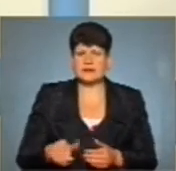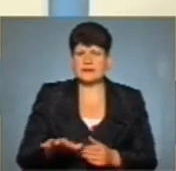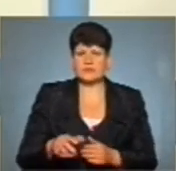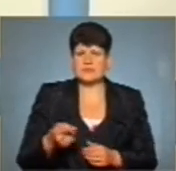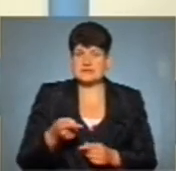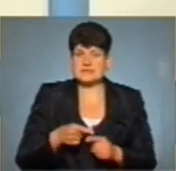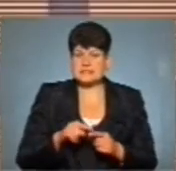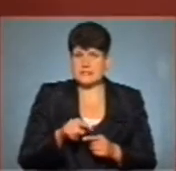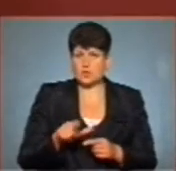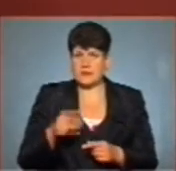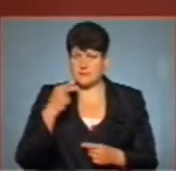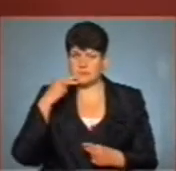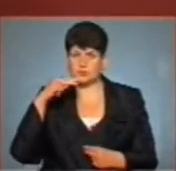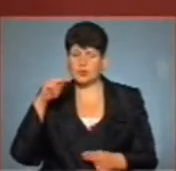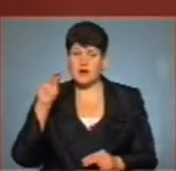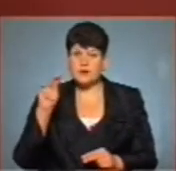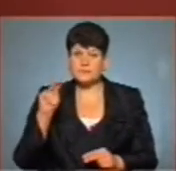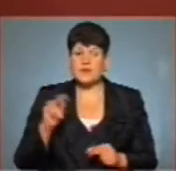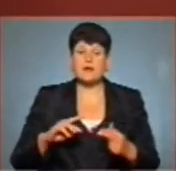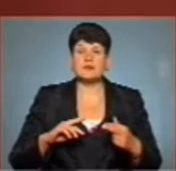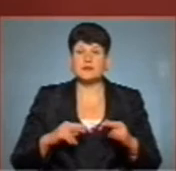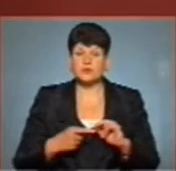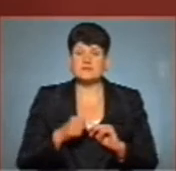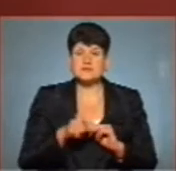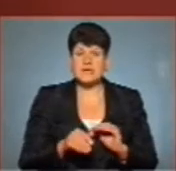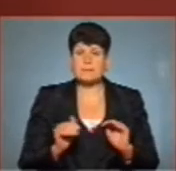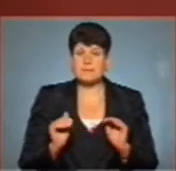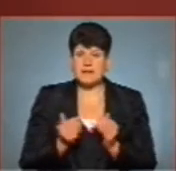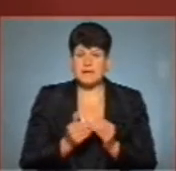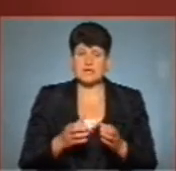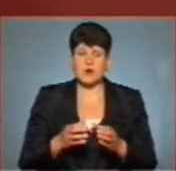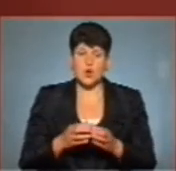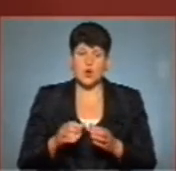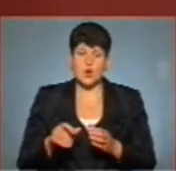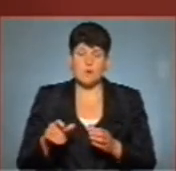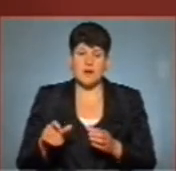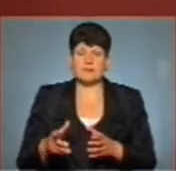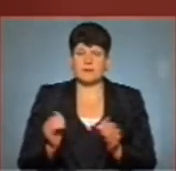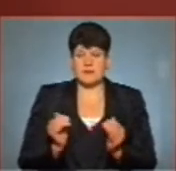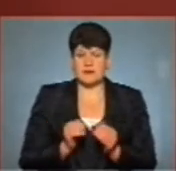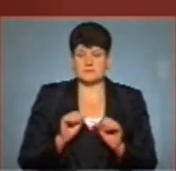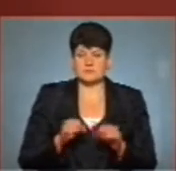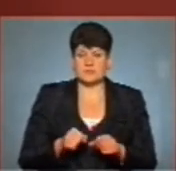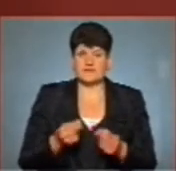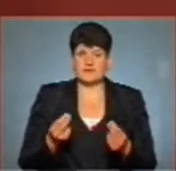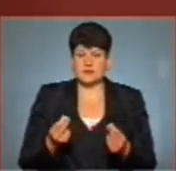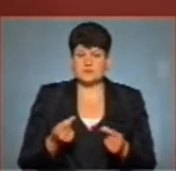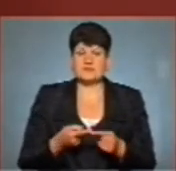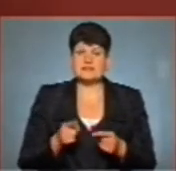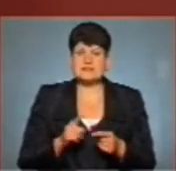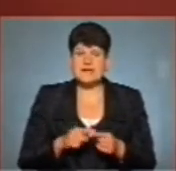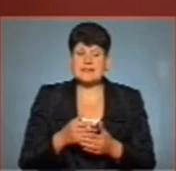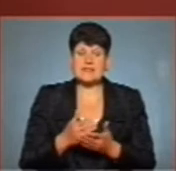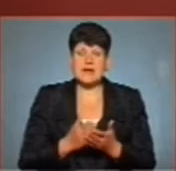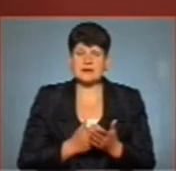громад би суттєво покращувалась. Натомість в цих маленьких громадах, де маленький ресурс фінансовий, ця якість